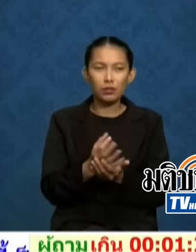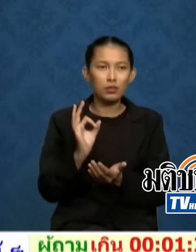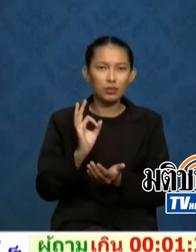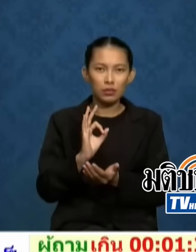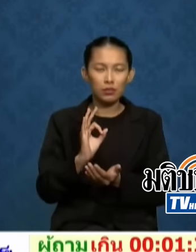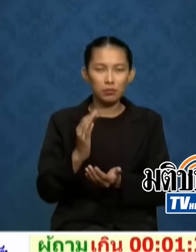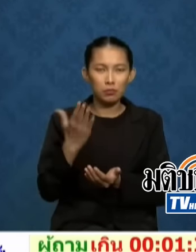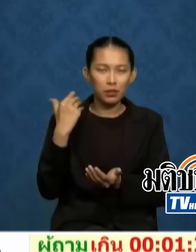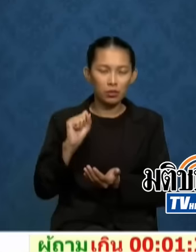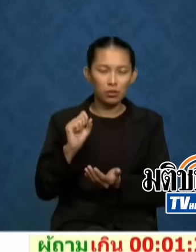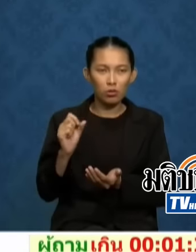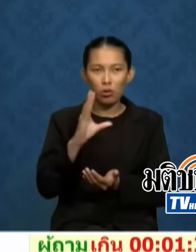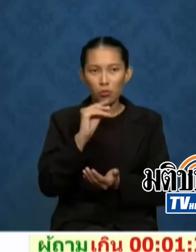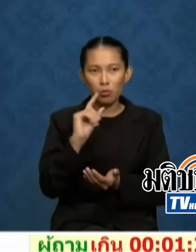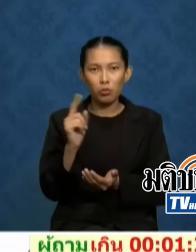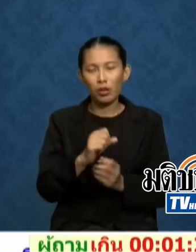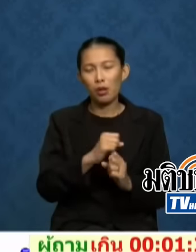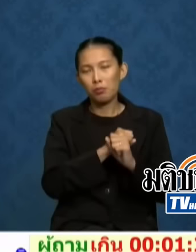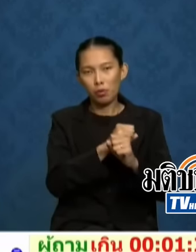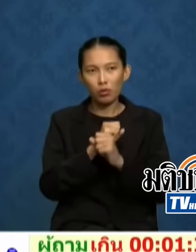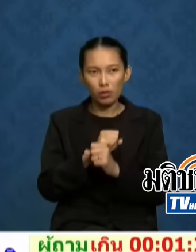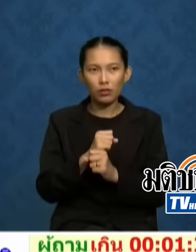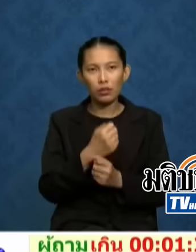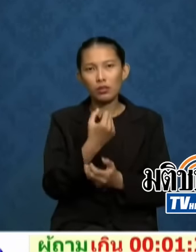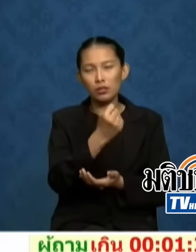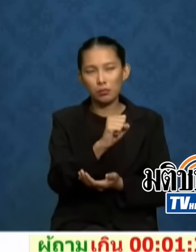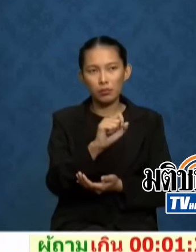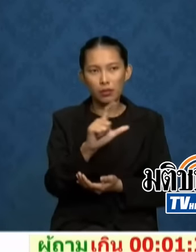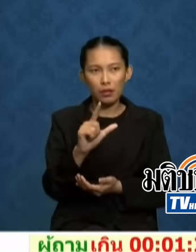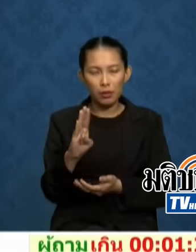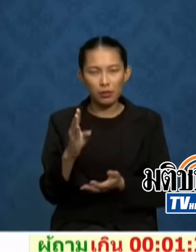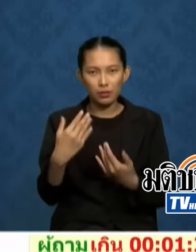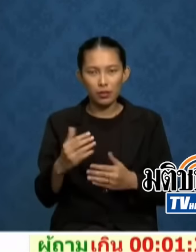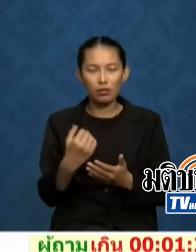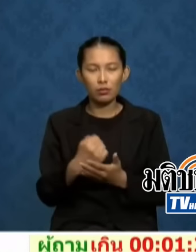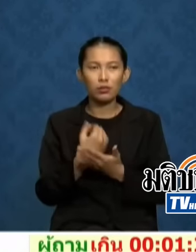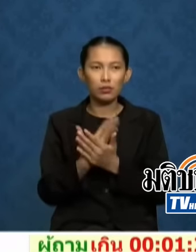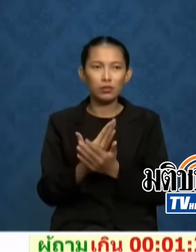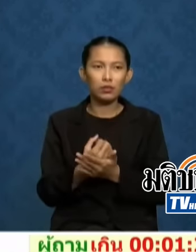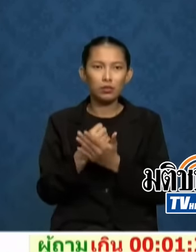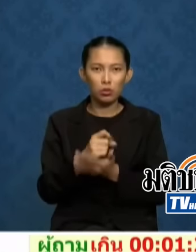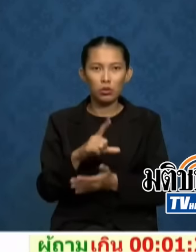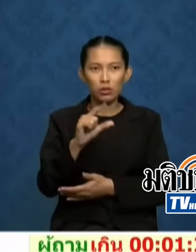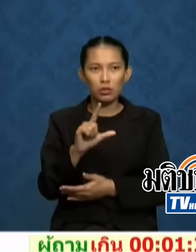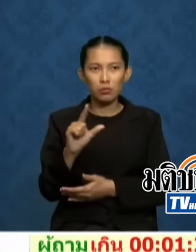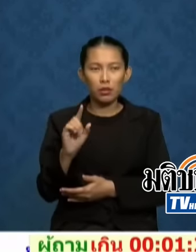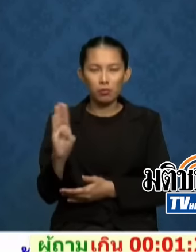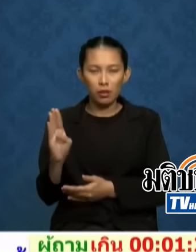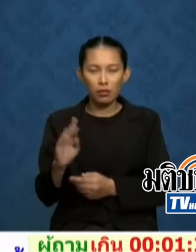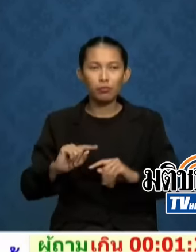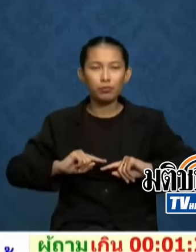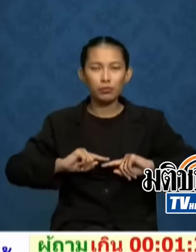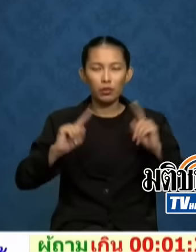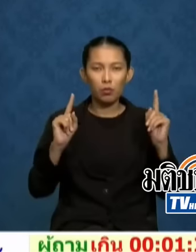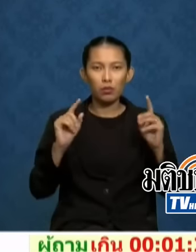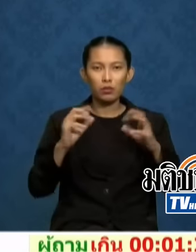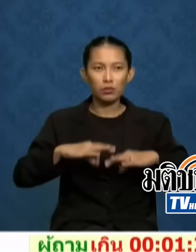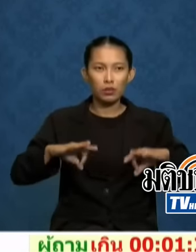ได้พูดถึงนะครับเรื่องของป้องกันยับยั้งก็10ล้านนะครับแล้วก็เงินของการบรรเทาสาธารณภัยนี่ก็20ล้านนะครับแต่ว่า